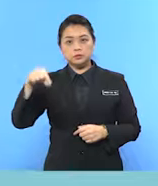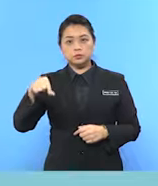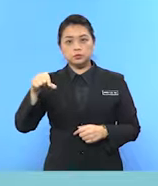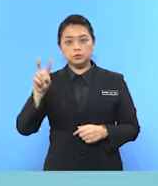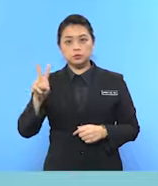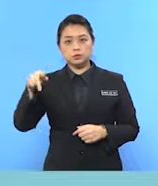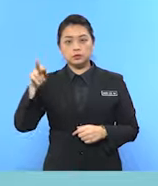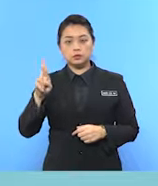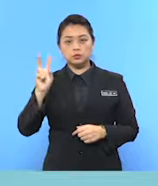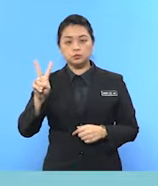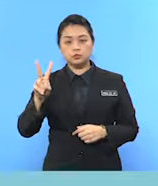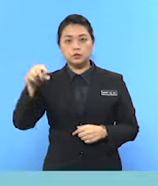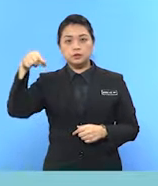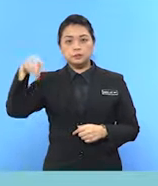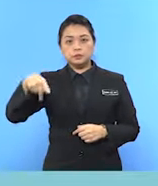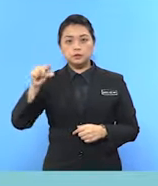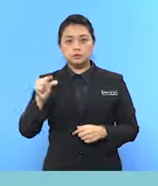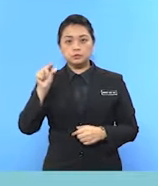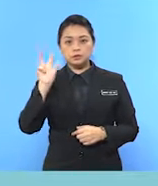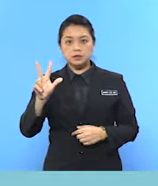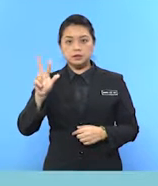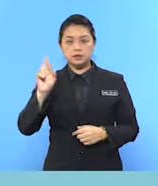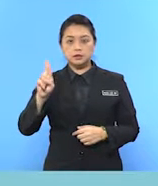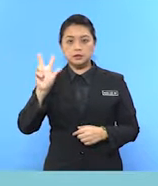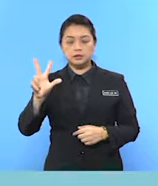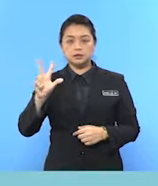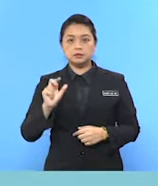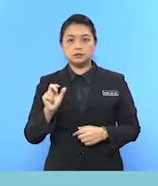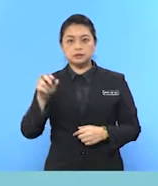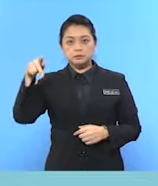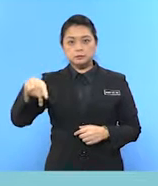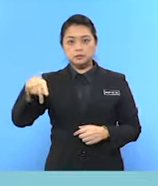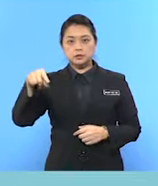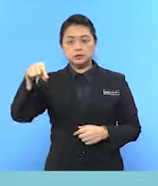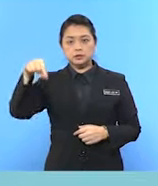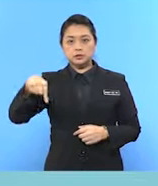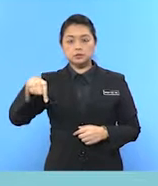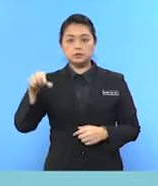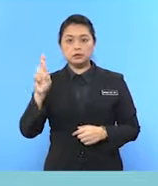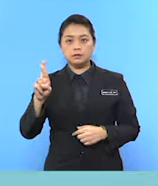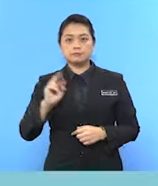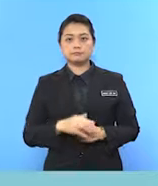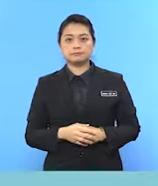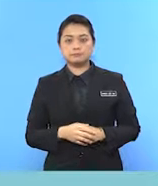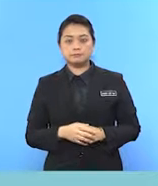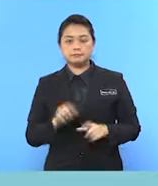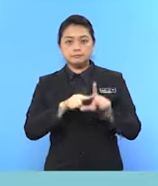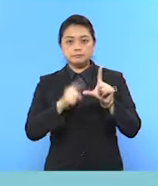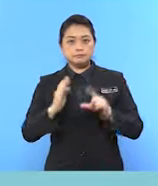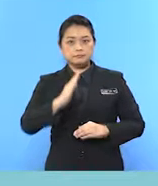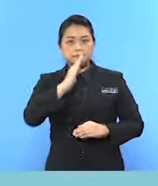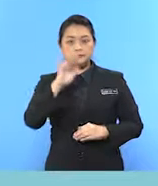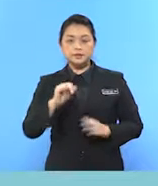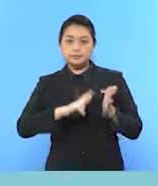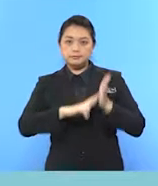R2, PQ3 R3 dan PQR. Sudut tirus yang